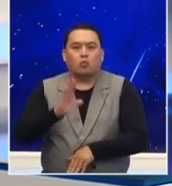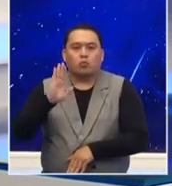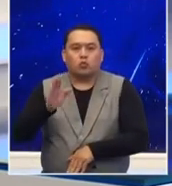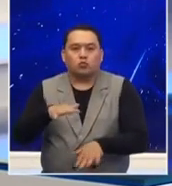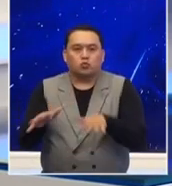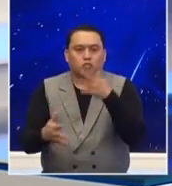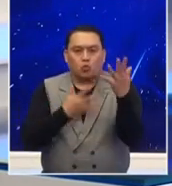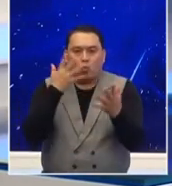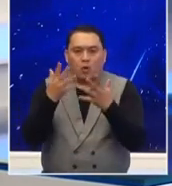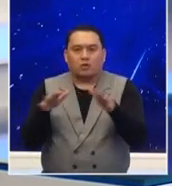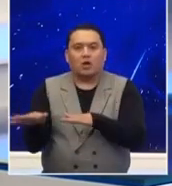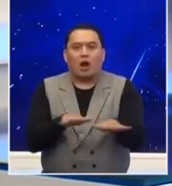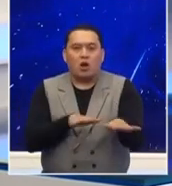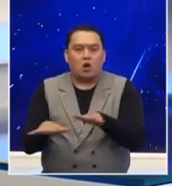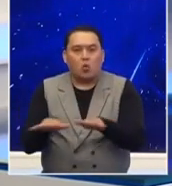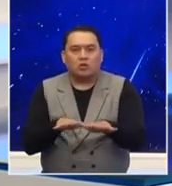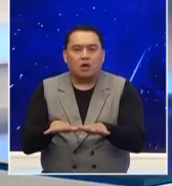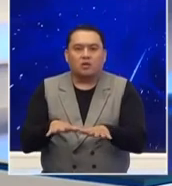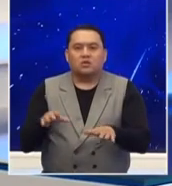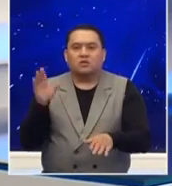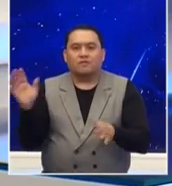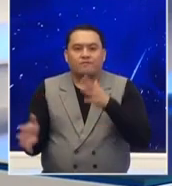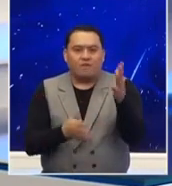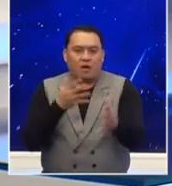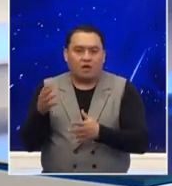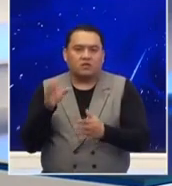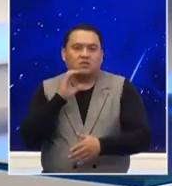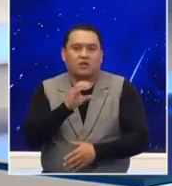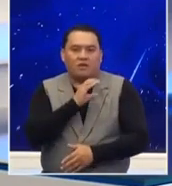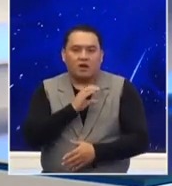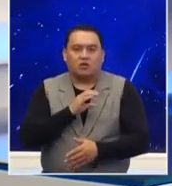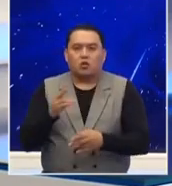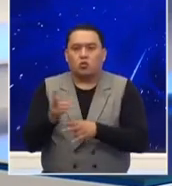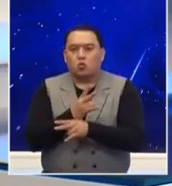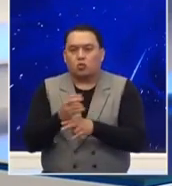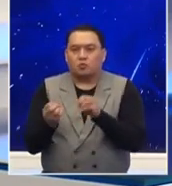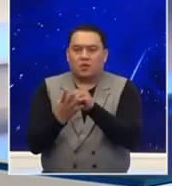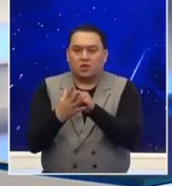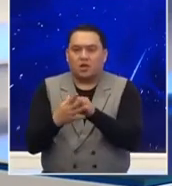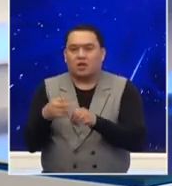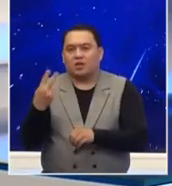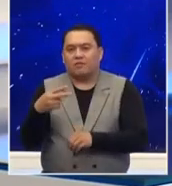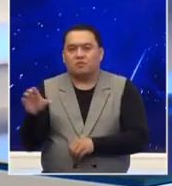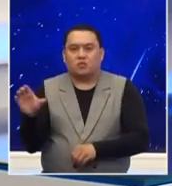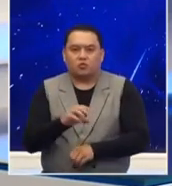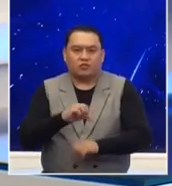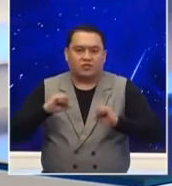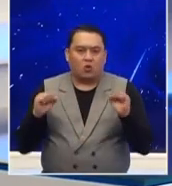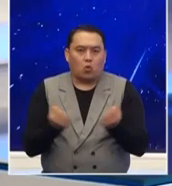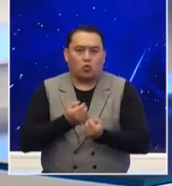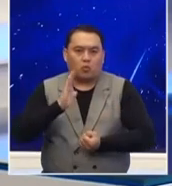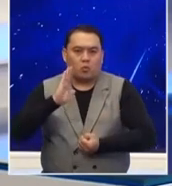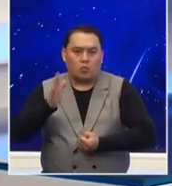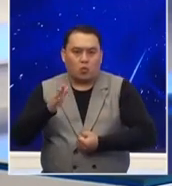местами ожидается туман, гололед. Ветер западный с переходом на северо-восточный. Ночью местами 15-20 метров в секунду. В